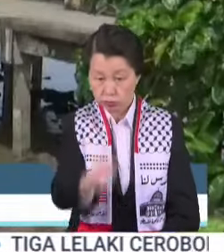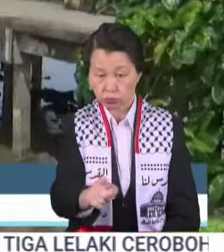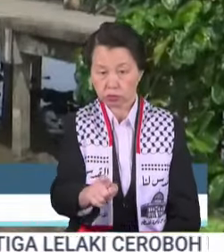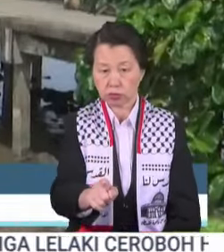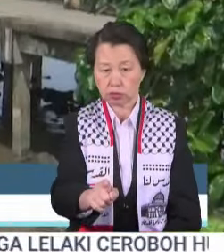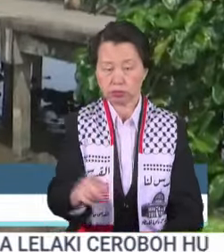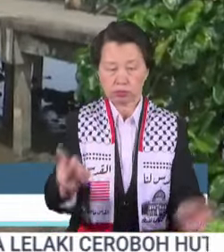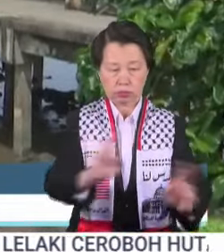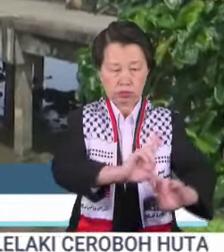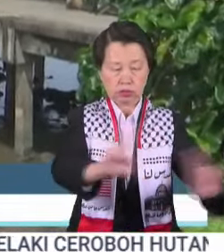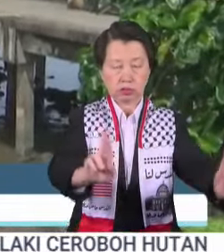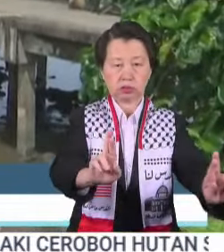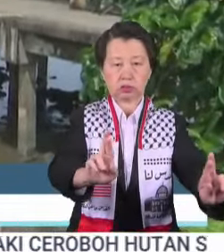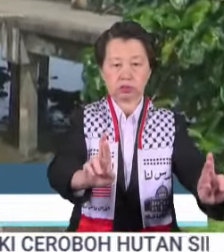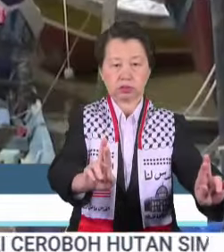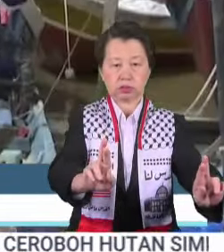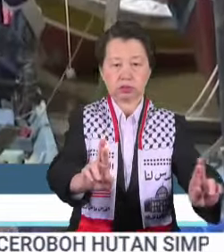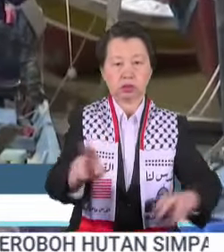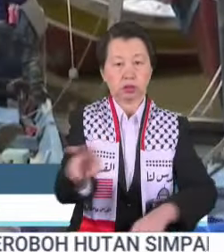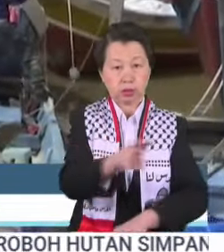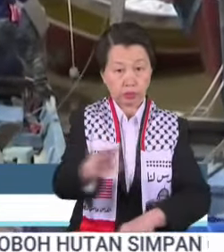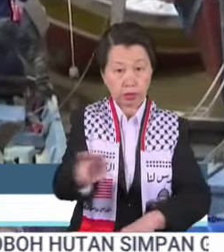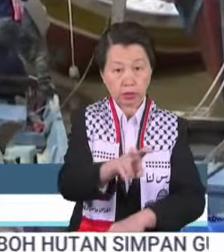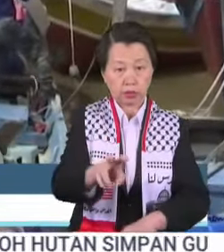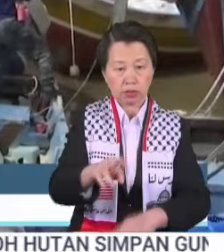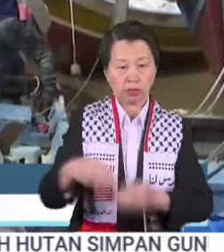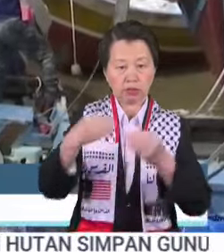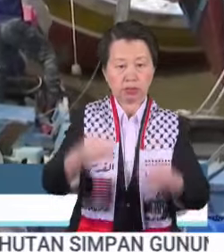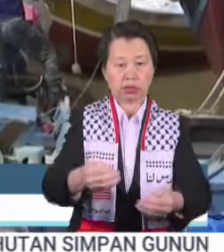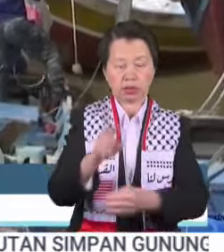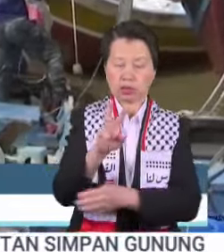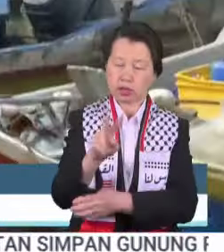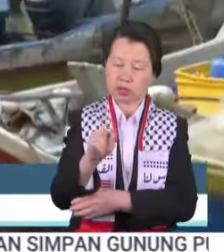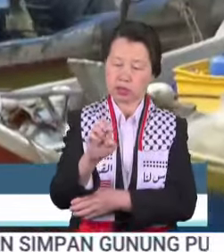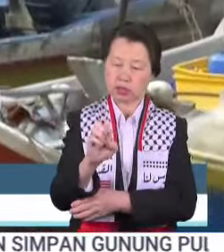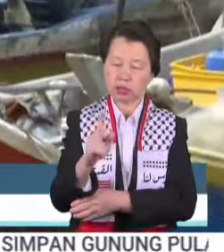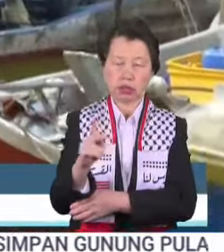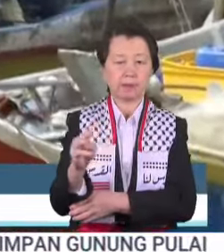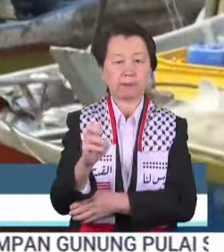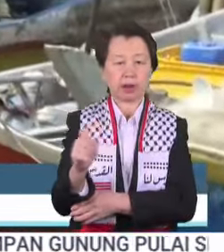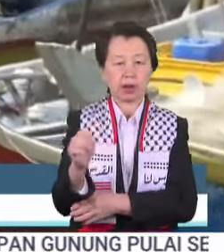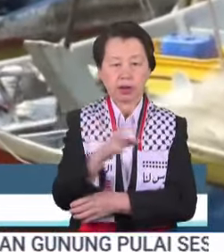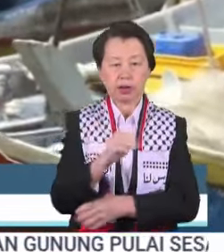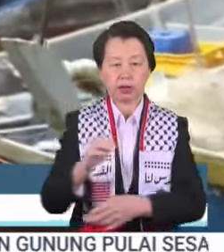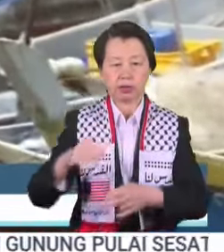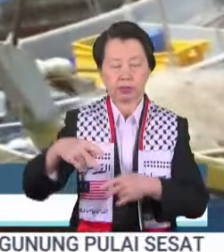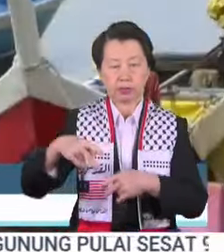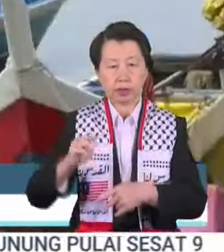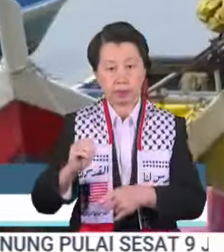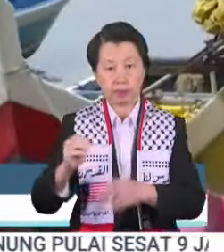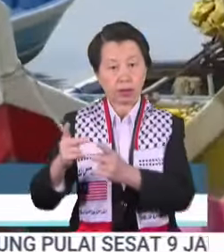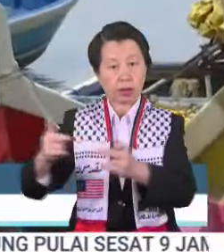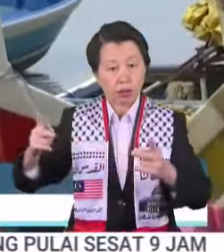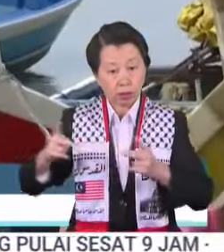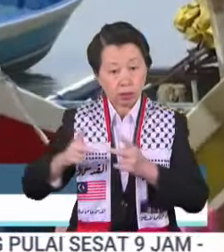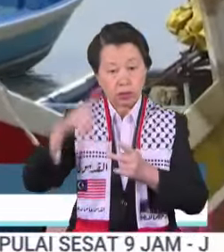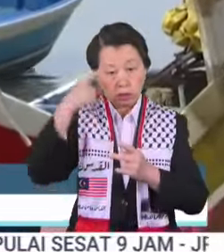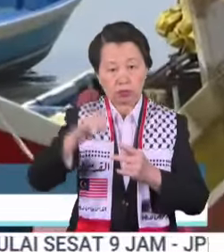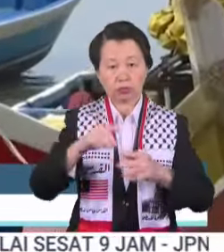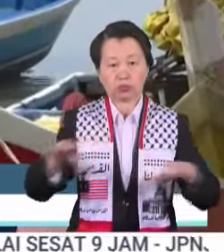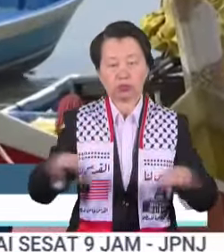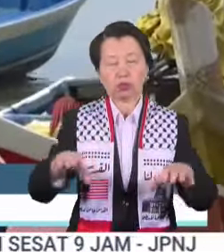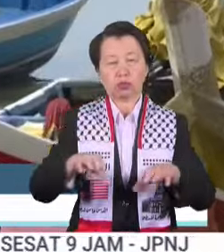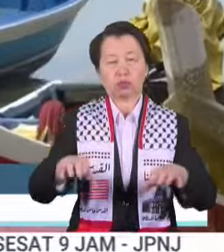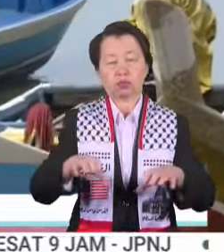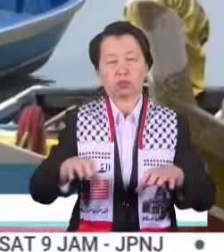bahawa menyediakan transport dibagi kepada Nikmat, kepada PN Negeri dan juga PN Kawasan untuk